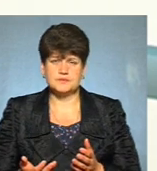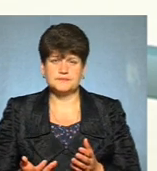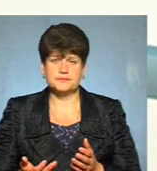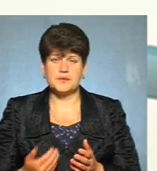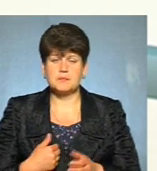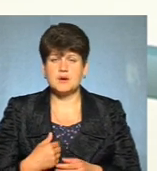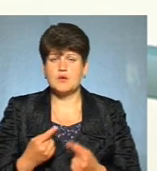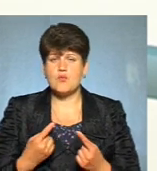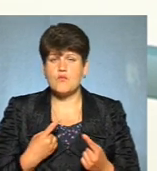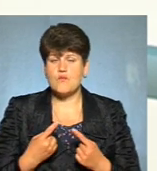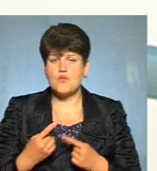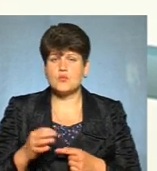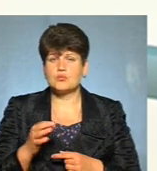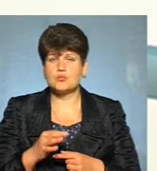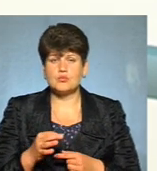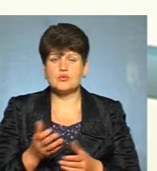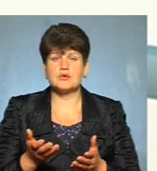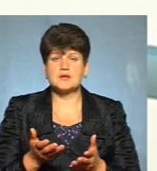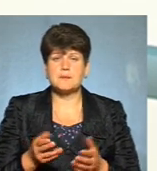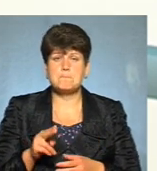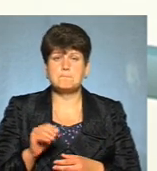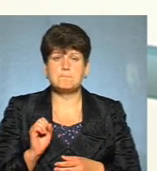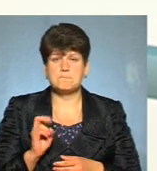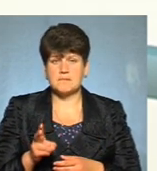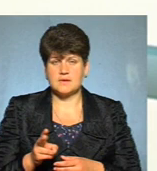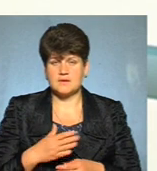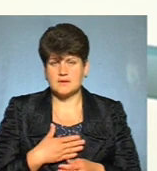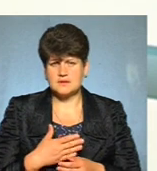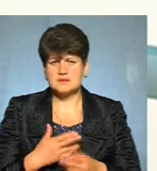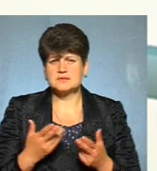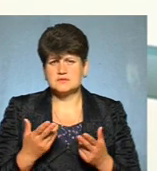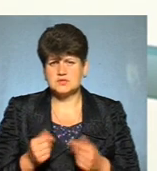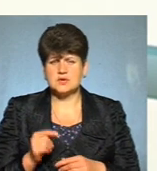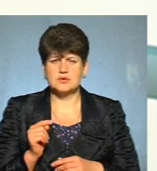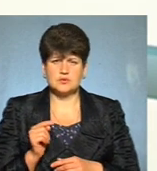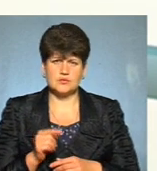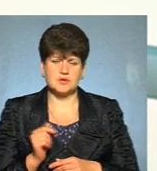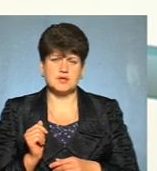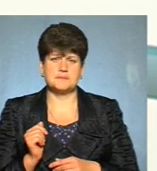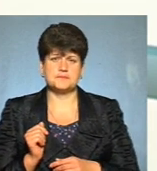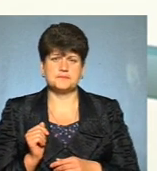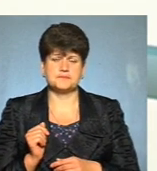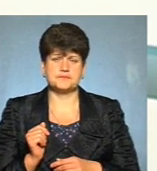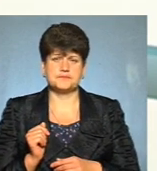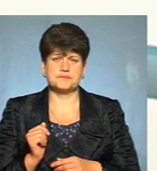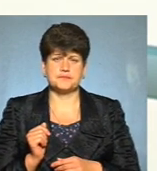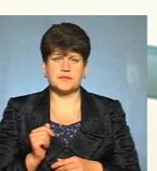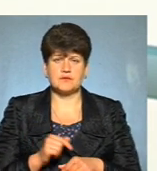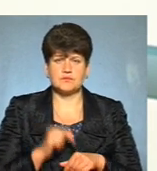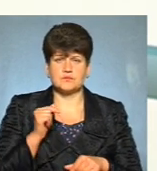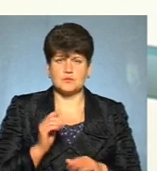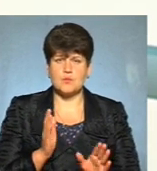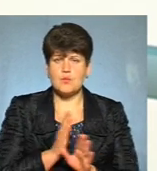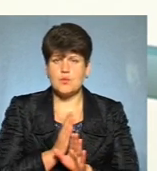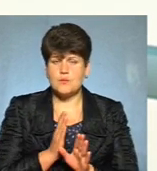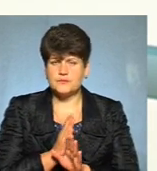Ми говоримо тільки про якісь там піки активності. Звичайно, вони реагують на погоду, вони